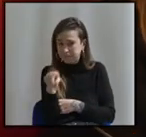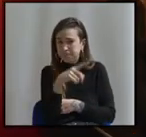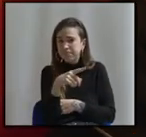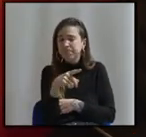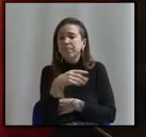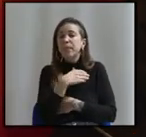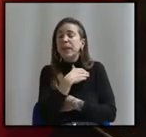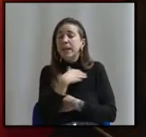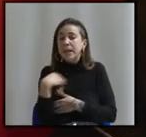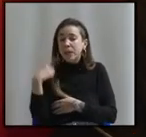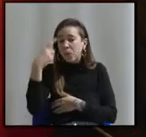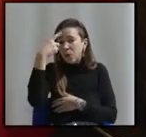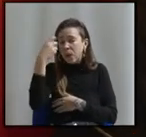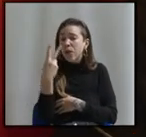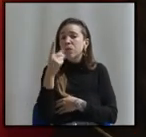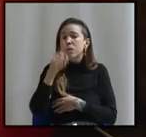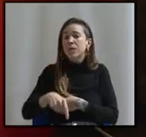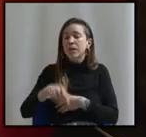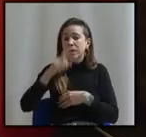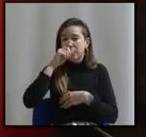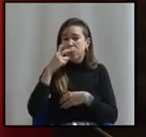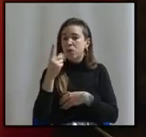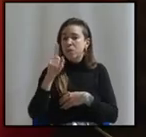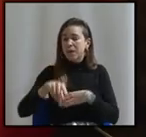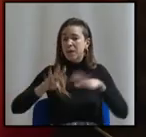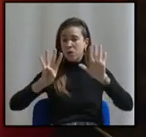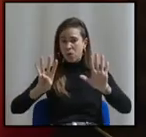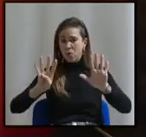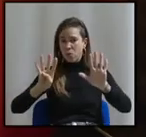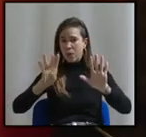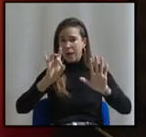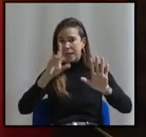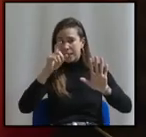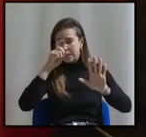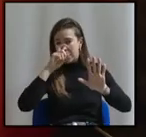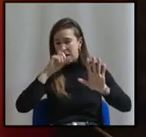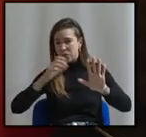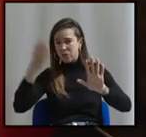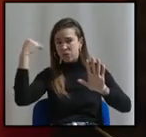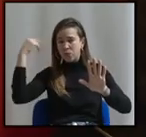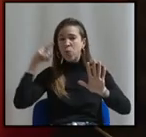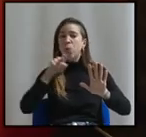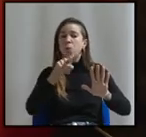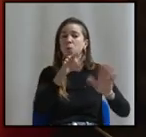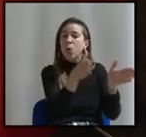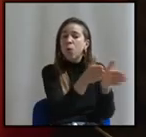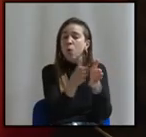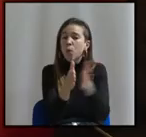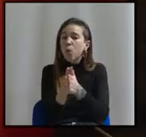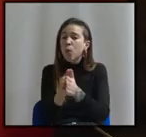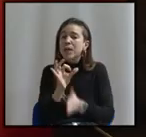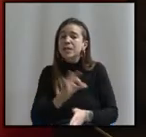recordar que l'any 2009, estem parlant de fa 15 anys, un seu col·lega, concretament el